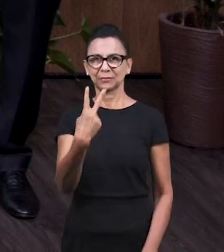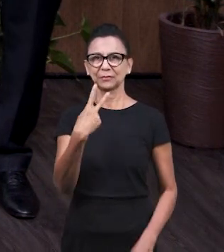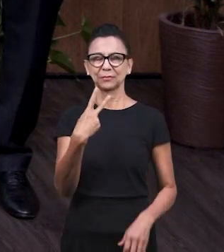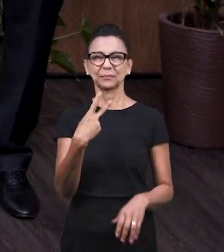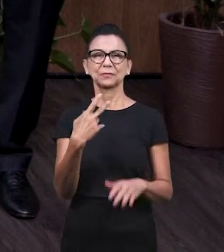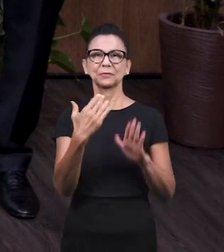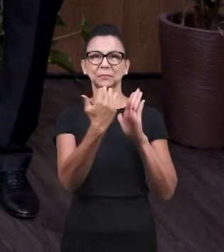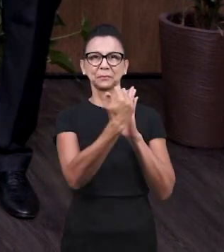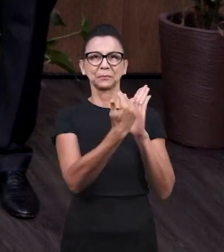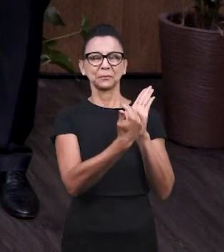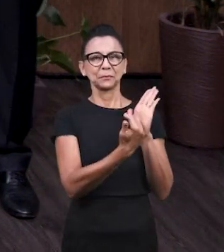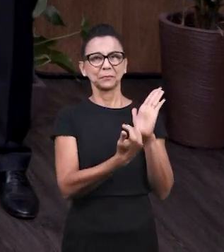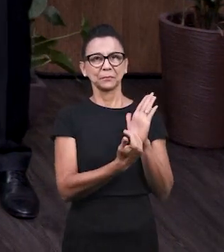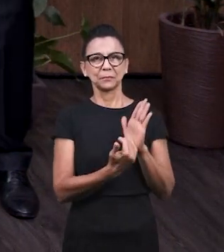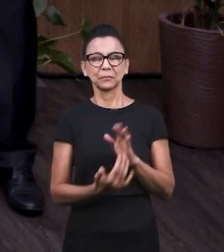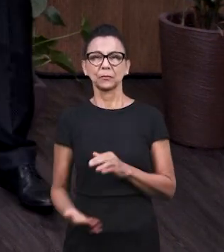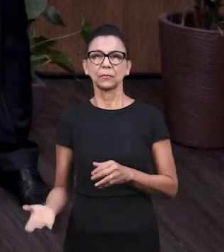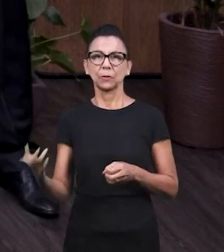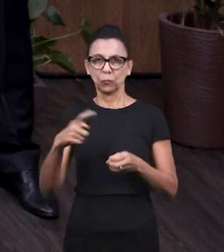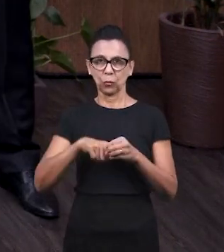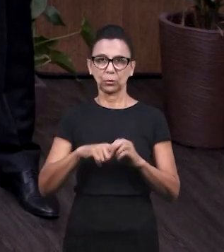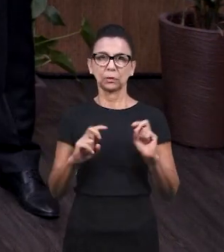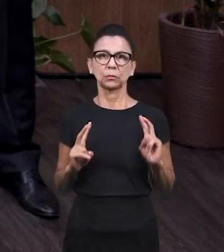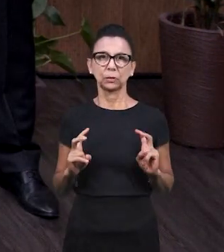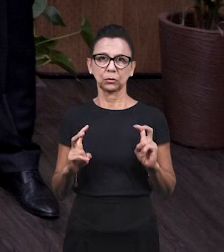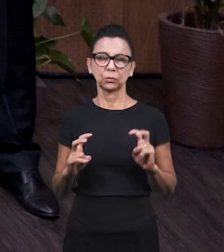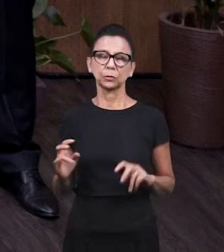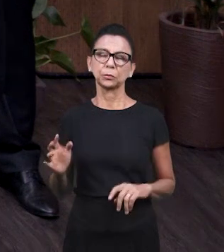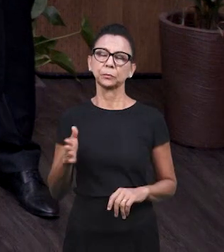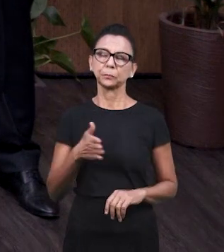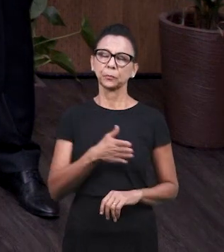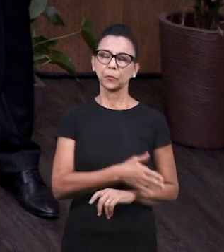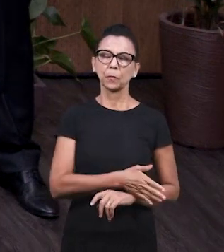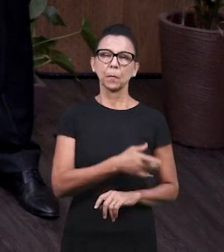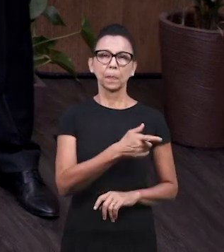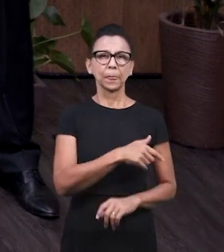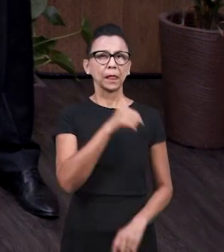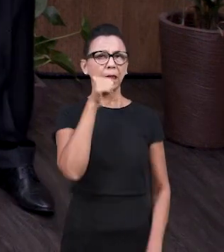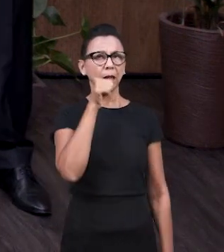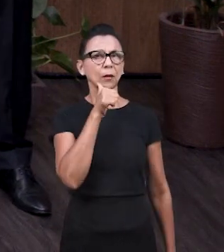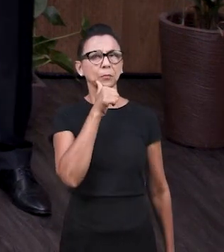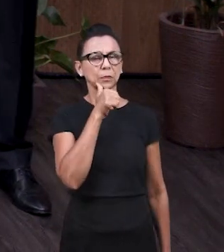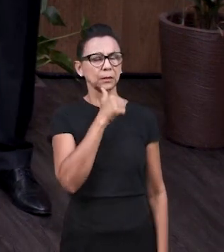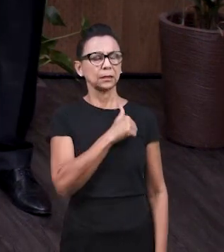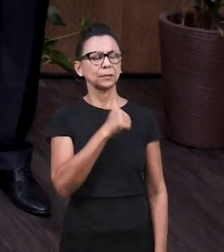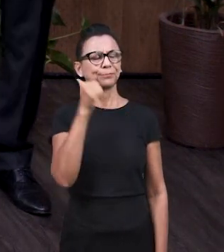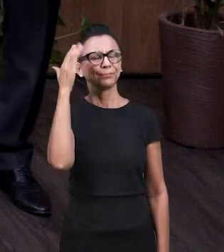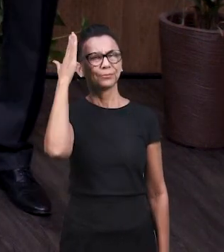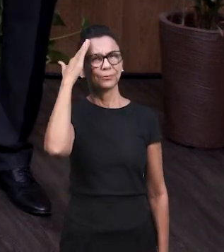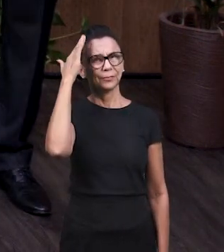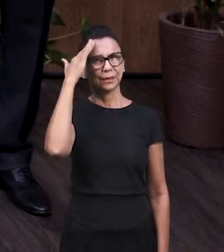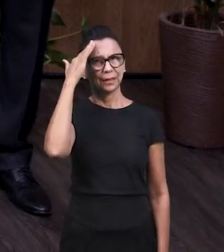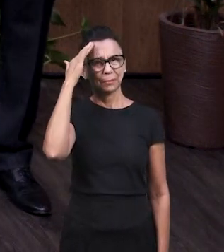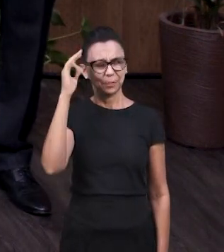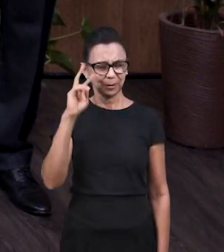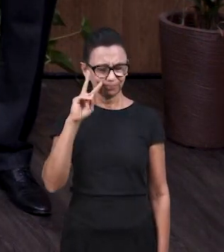En revenant au sujet, conscient de son péché, pointé par le Seigneur